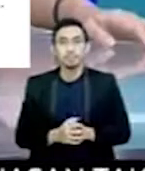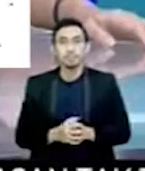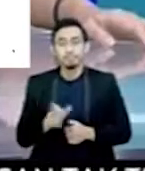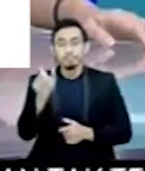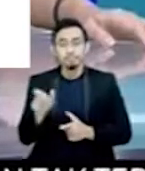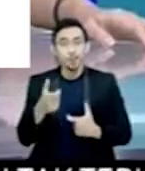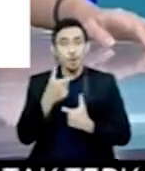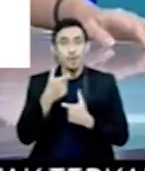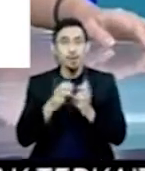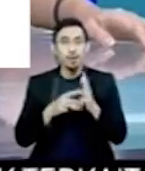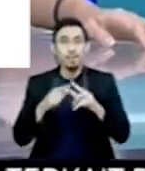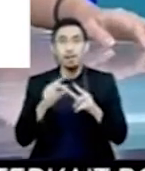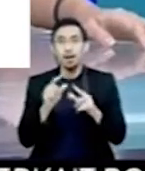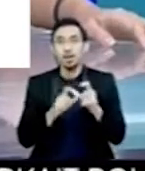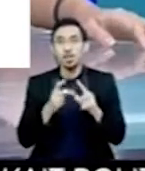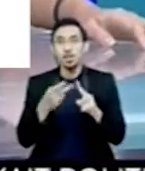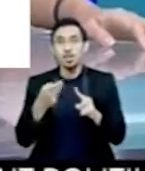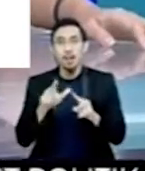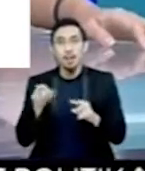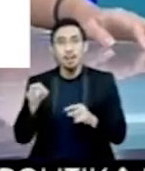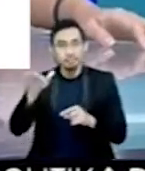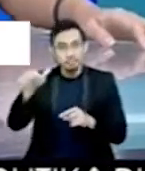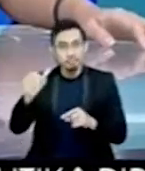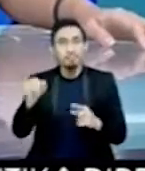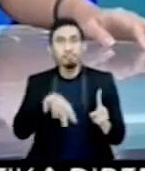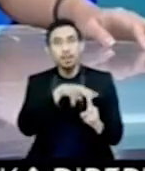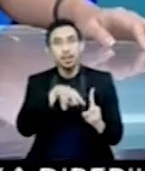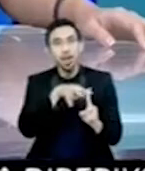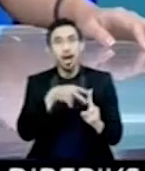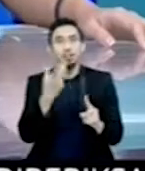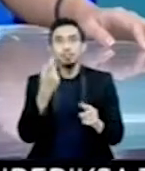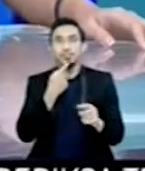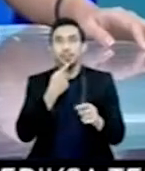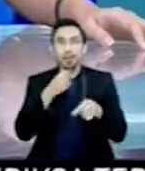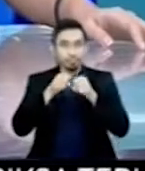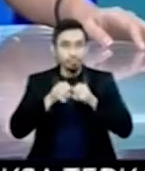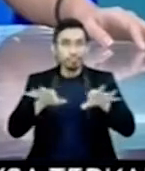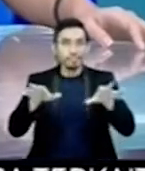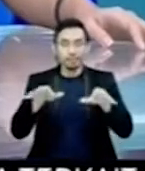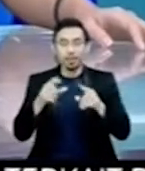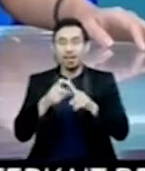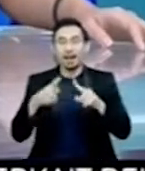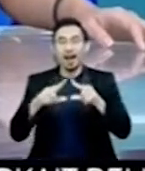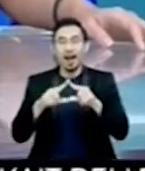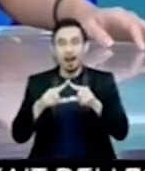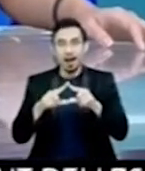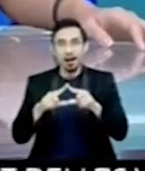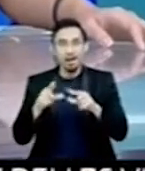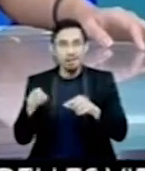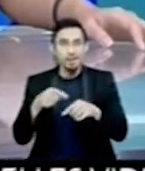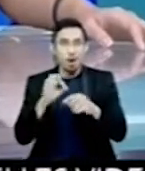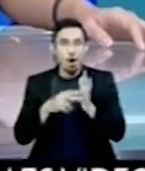Komika Marcel Widianto diperiksa sebagai saksi atas penyebaran konten pornografi tersangka Dea OnlyFans. Sebelumnya dalam